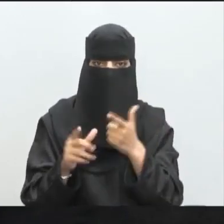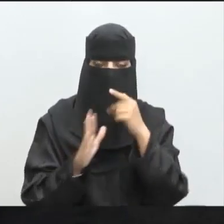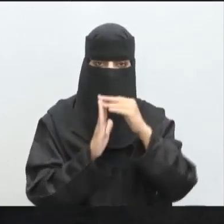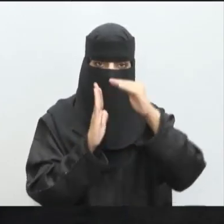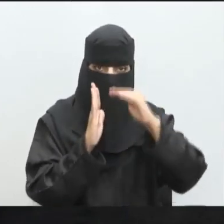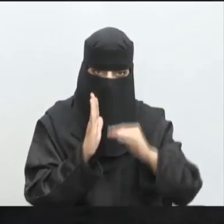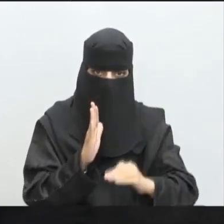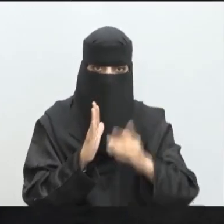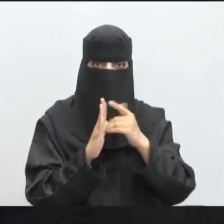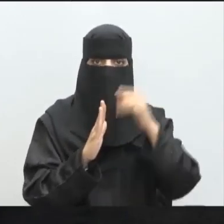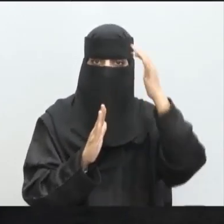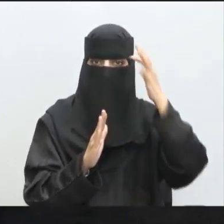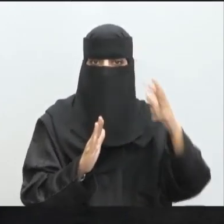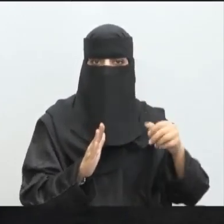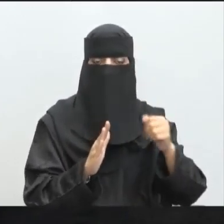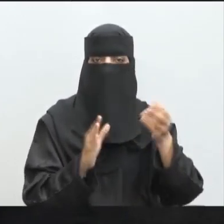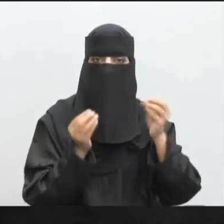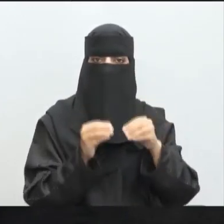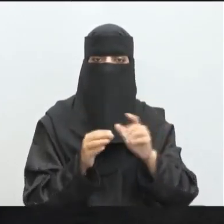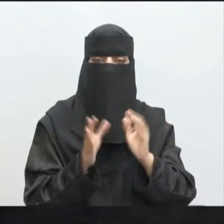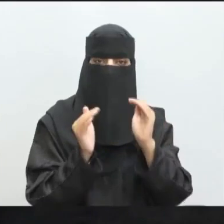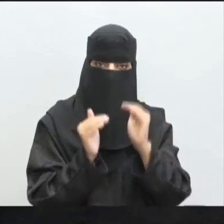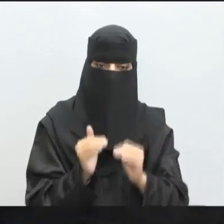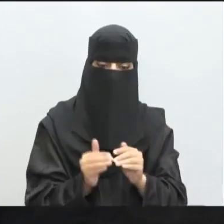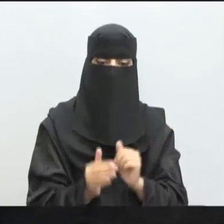شده الارتفاع في هذه